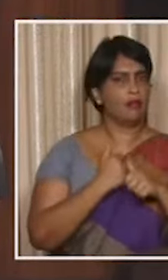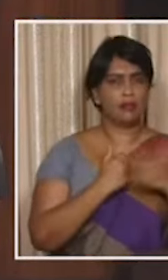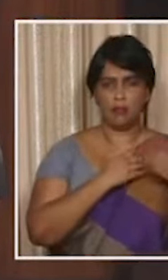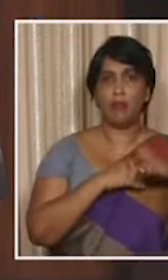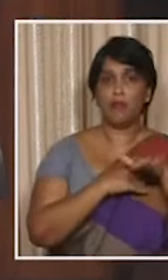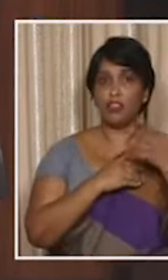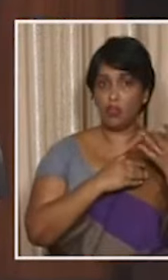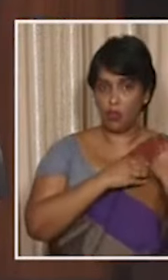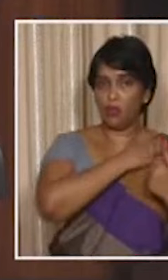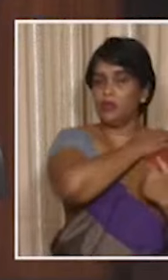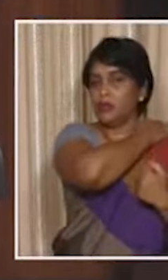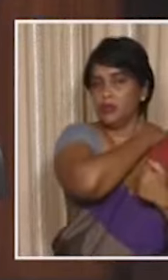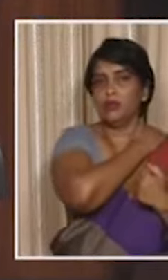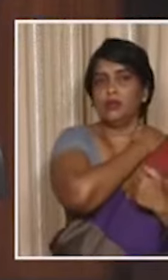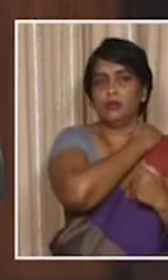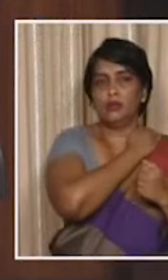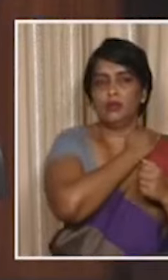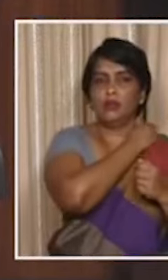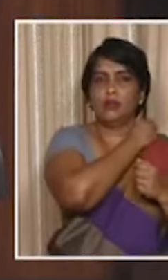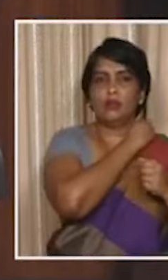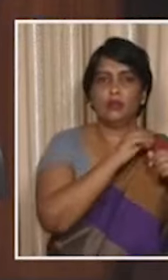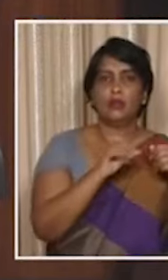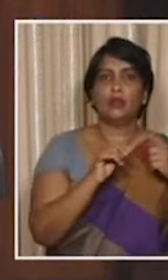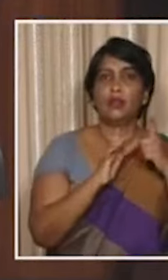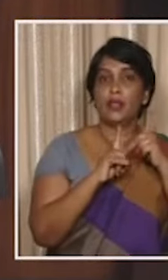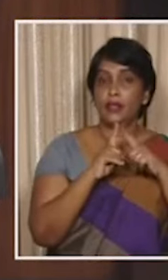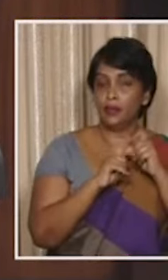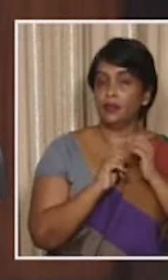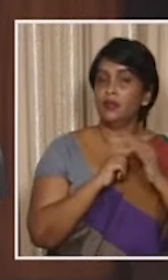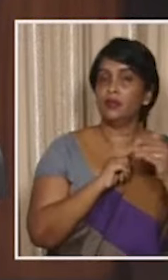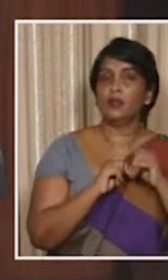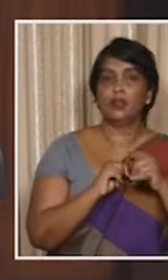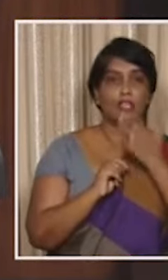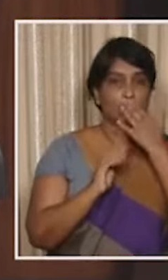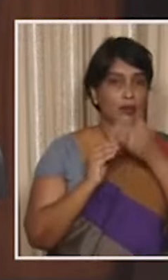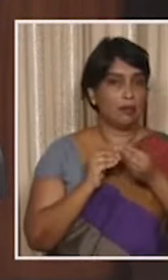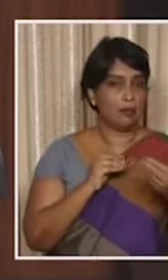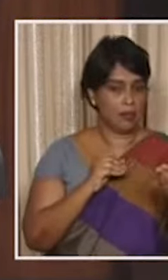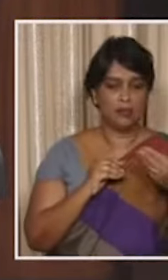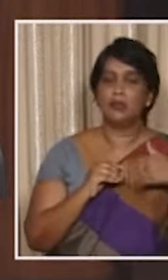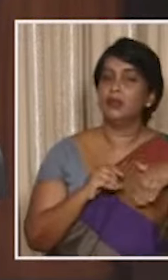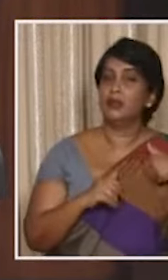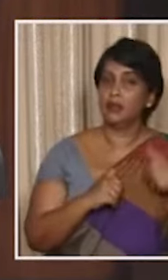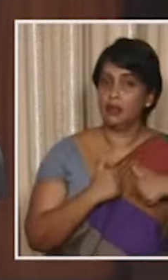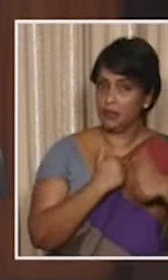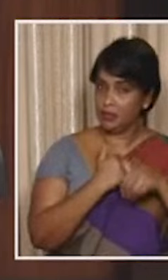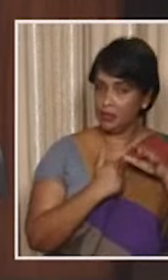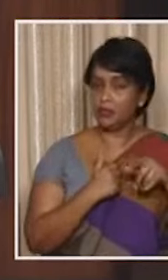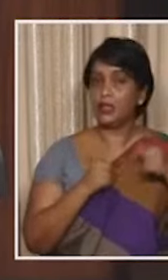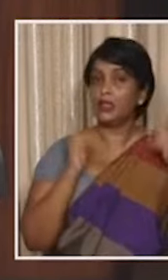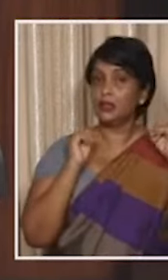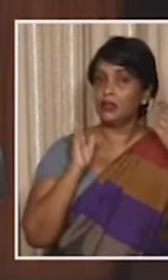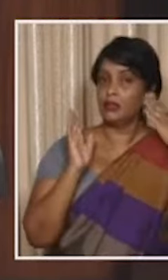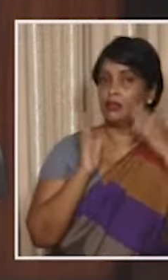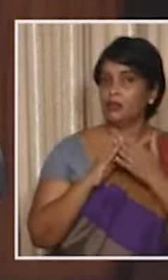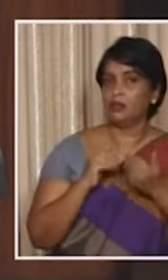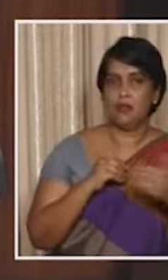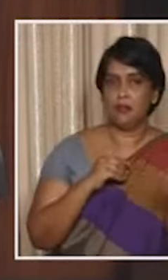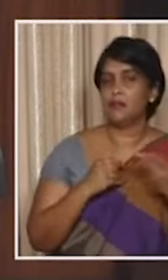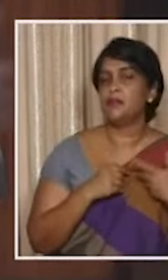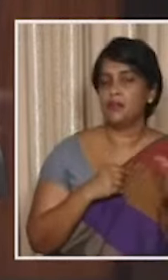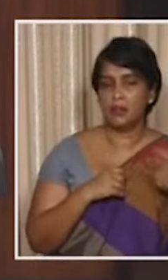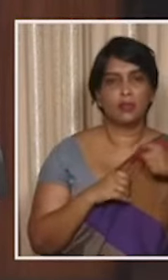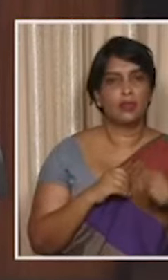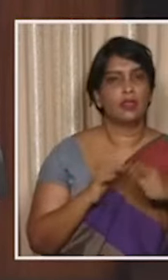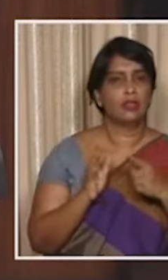இன்று பாடசாலையை நீங்கள் மெயின் பிரதான வீதியிலே கட்டினதுக்கு இன்று மைதானத்தை கொண்டு போக முடியாது. இது உங்களுடைய இனவாத செயல்பாடு இதிலே